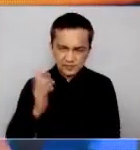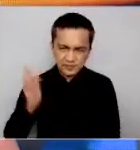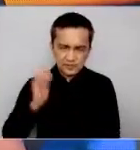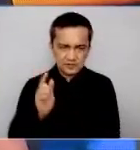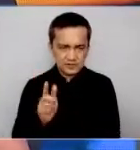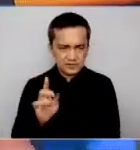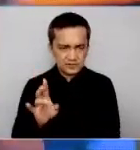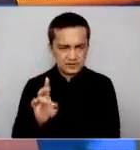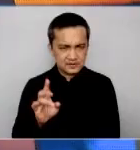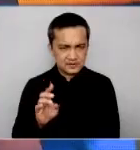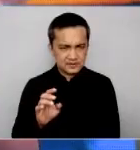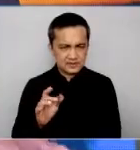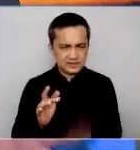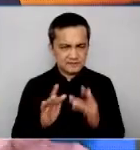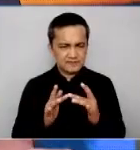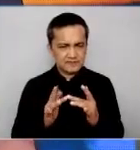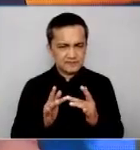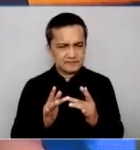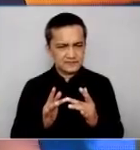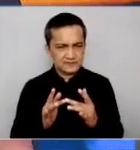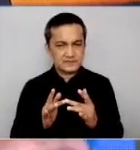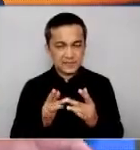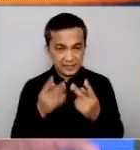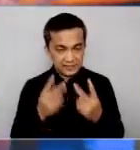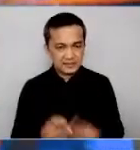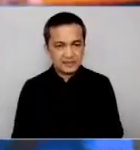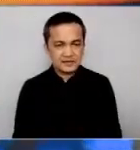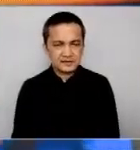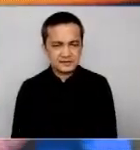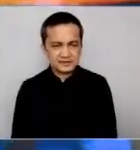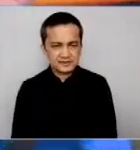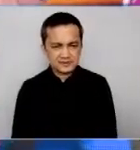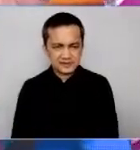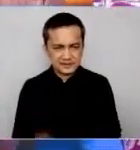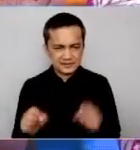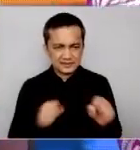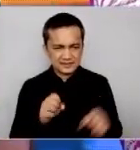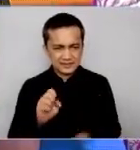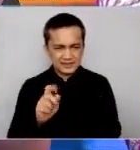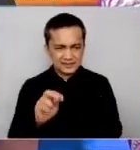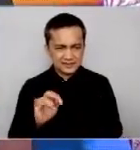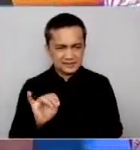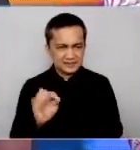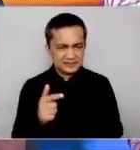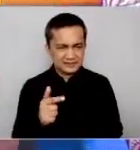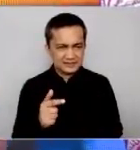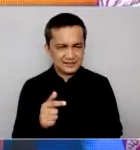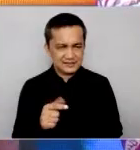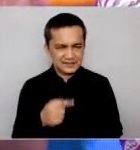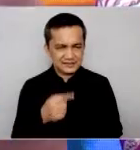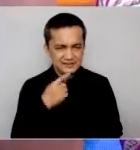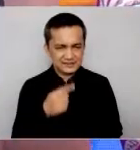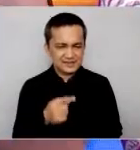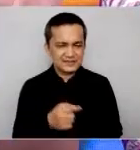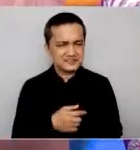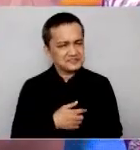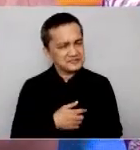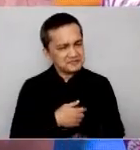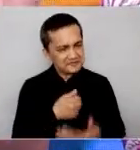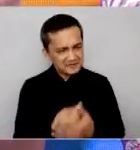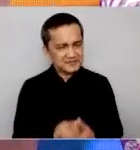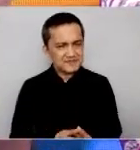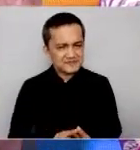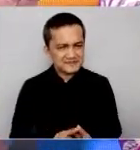sa social media, nakita ko po sa internet na may sports stacking na, which na-impress ako. And